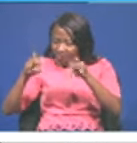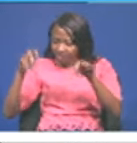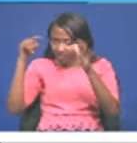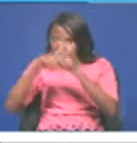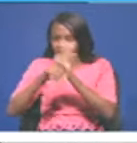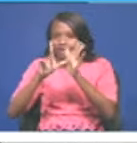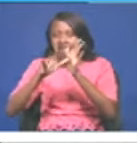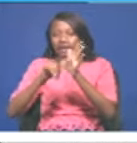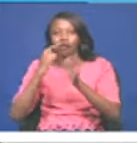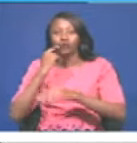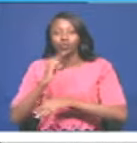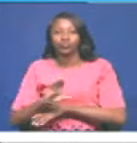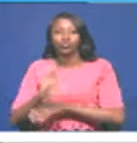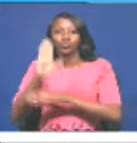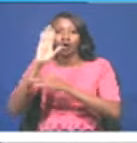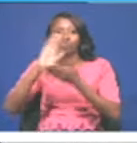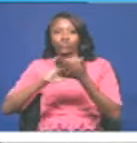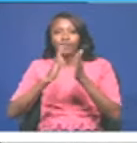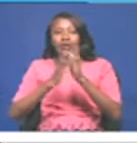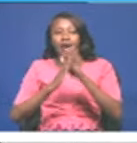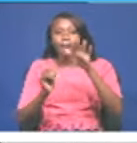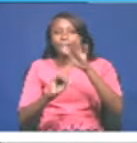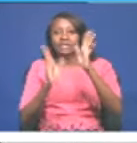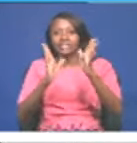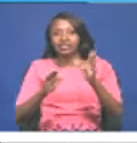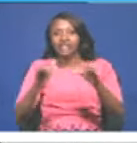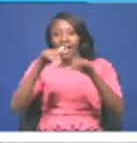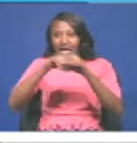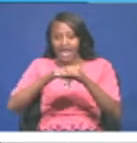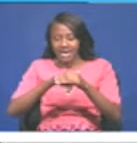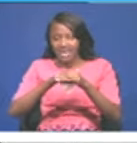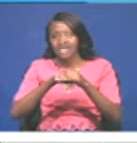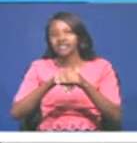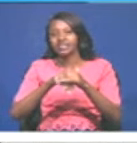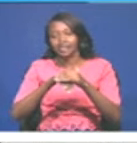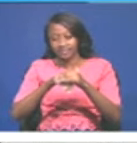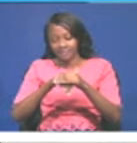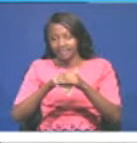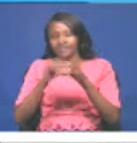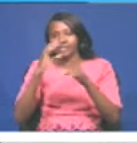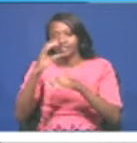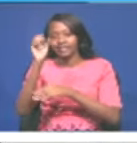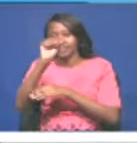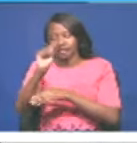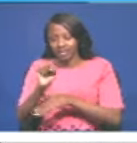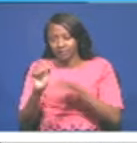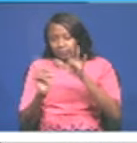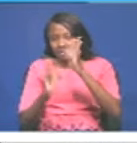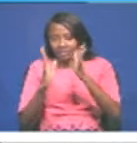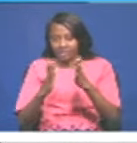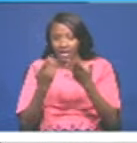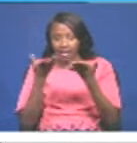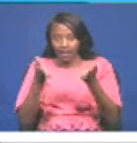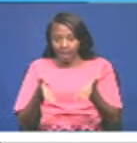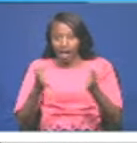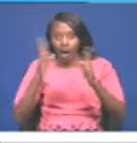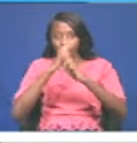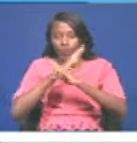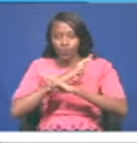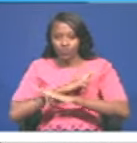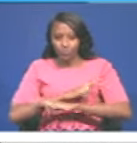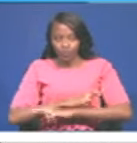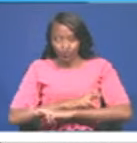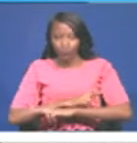kuwa mawaziri katika baraza la mawaziri la Dr. William Ruto. Kwa sasa tunachukua mapumziko mafupi sana, tunarejea na